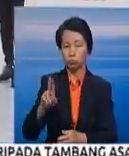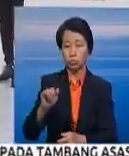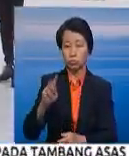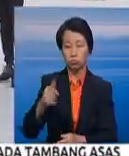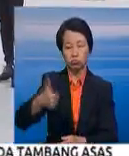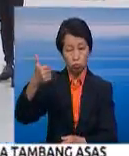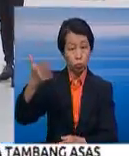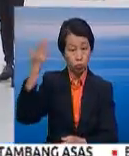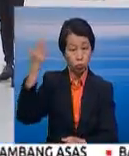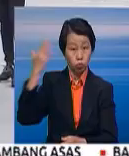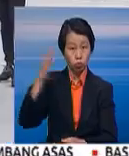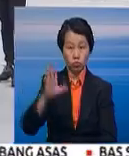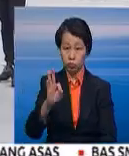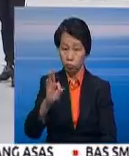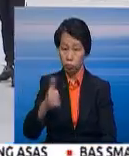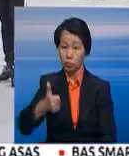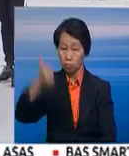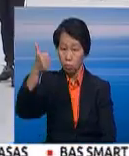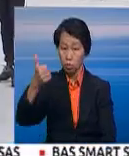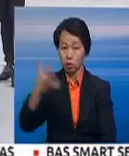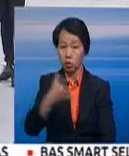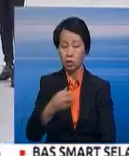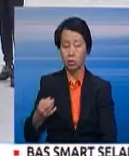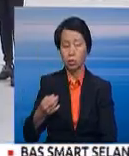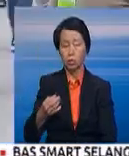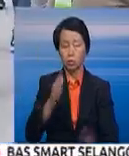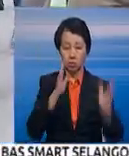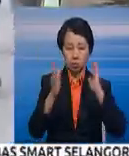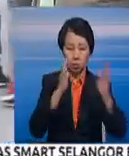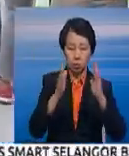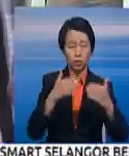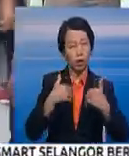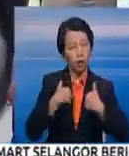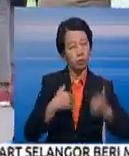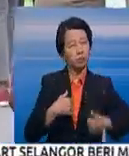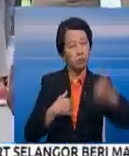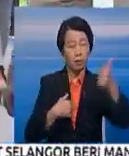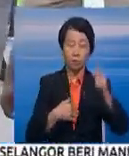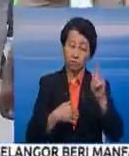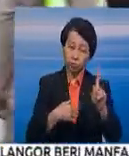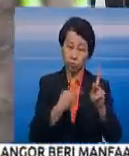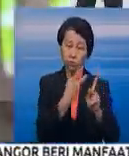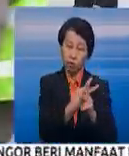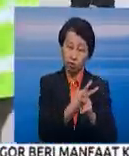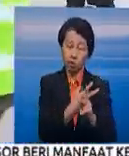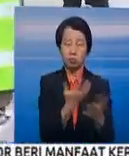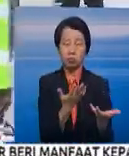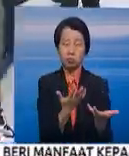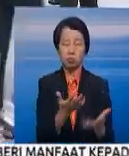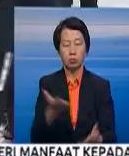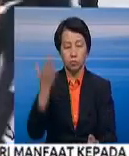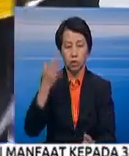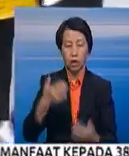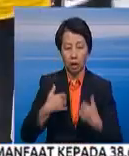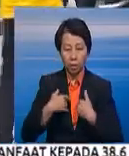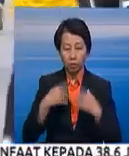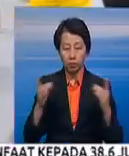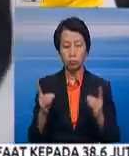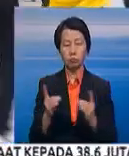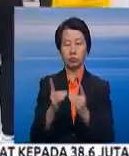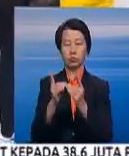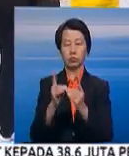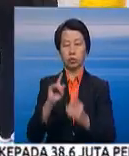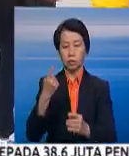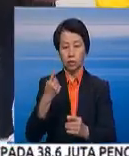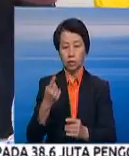UAE dengan 9 kemenangan, manakala Malaysia hanya pernah menang sekali. Manakala hanya ada satu pertemuan